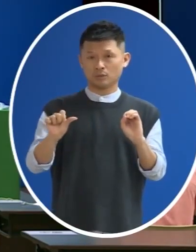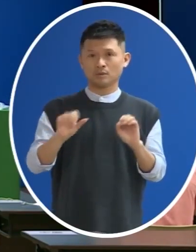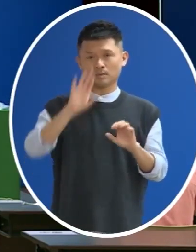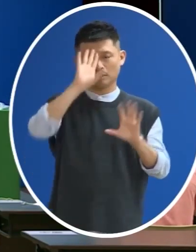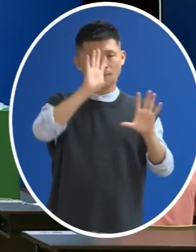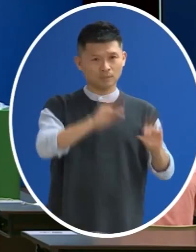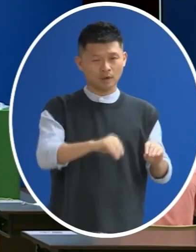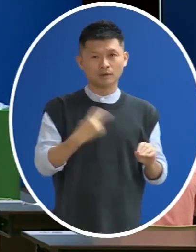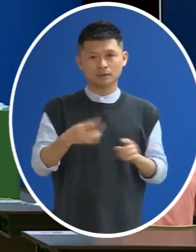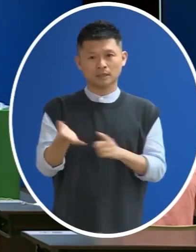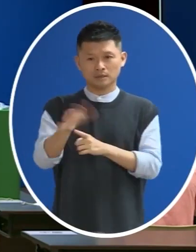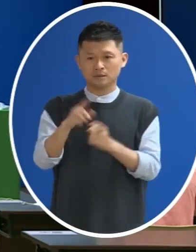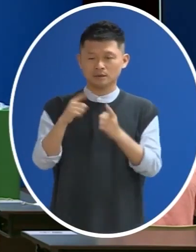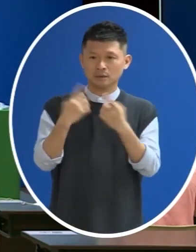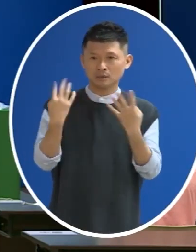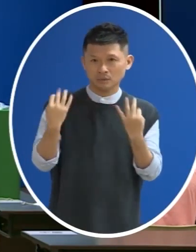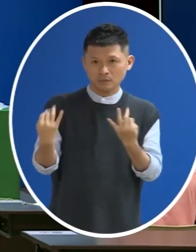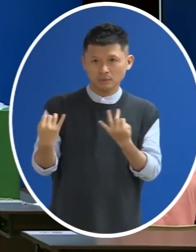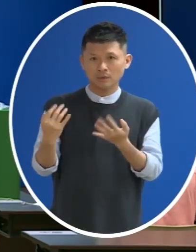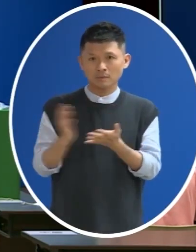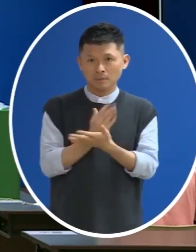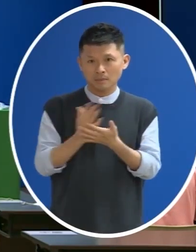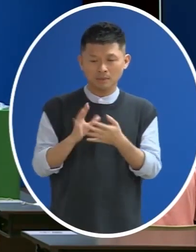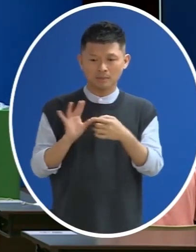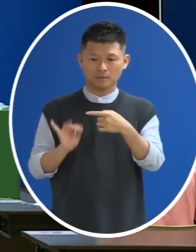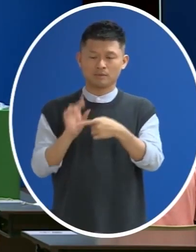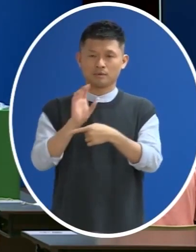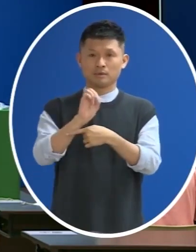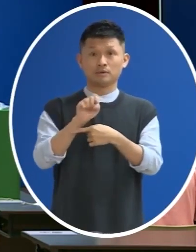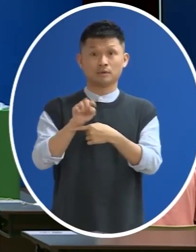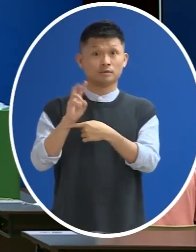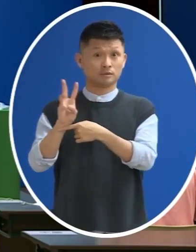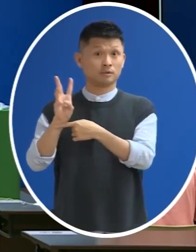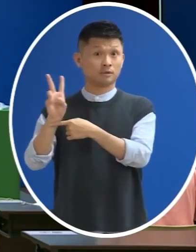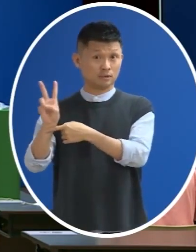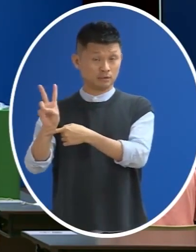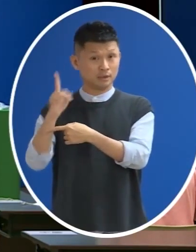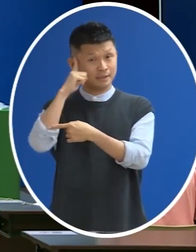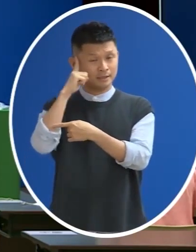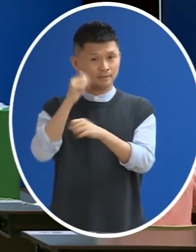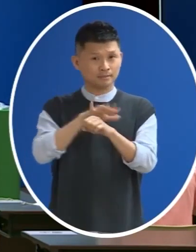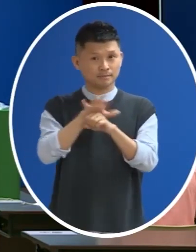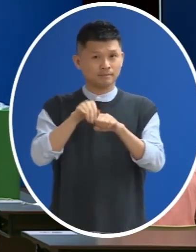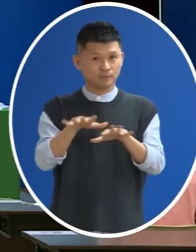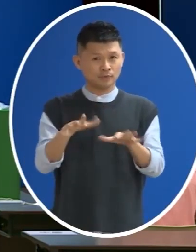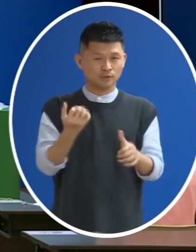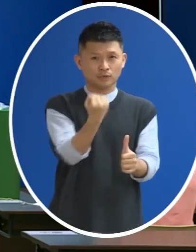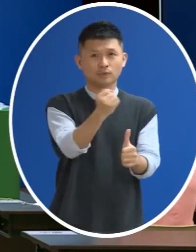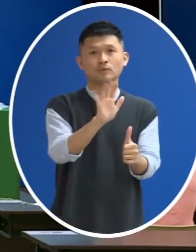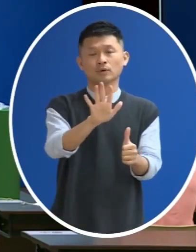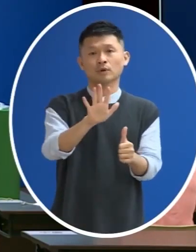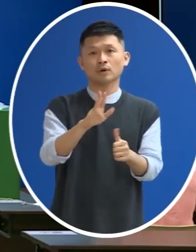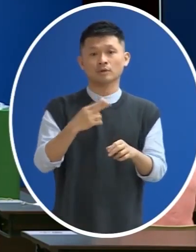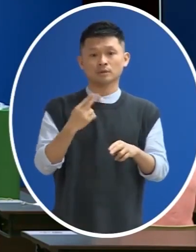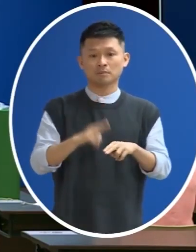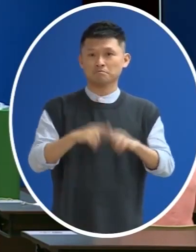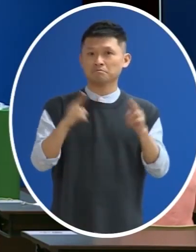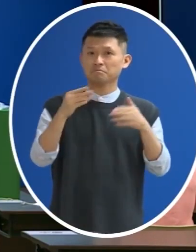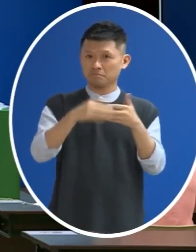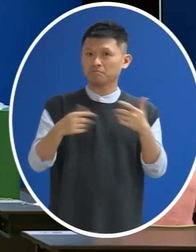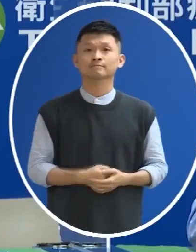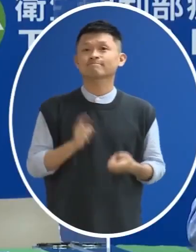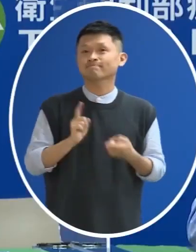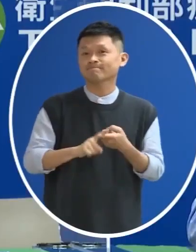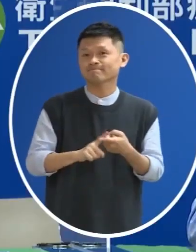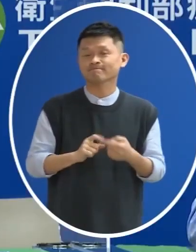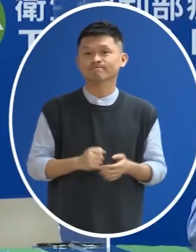还有致死率评估的解封指数是0.32，认为是疫情获得控制，而且已经达到非常好的解封条件。指挥中心怎